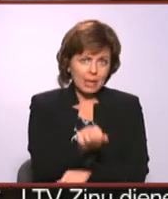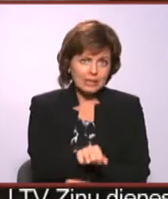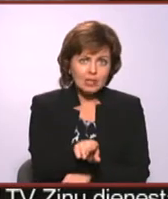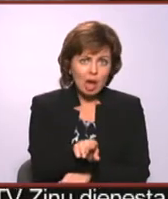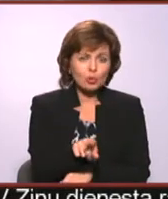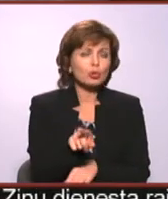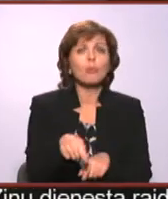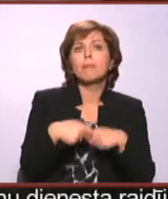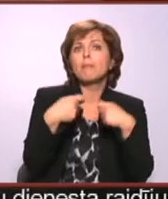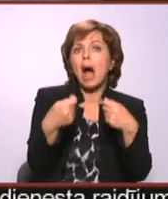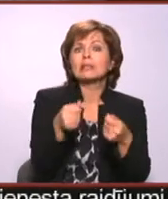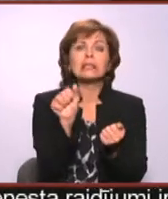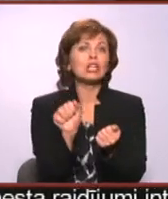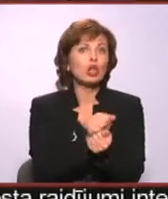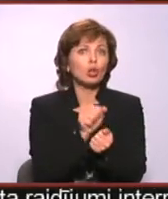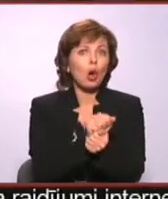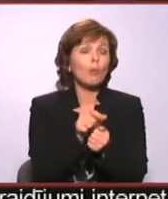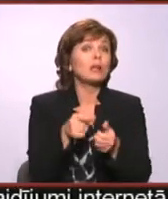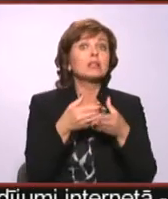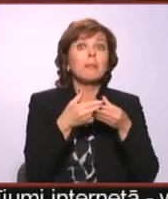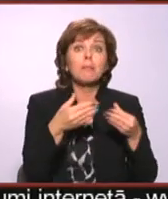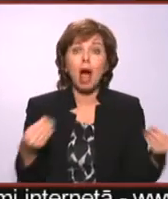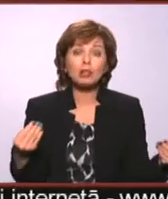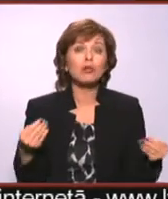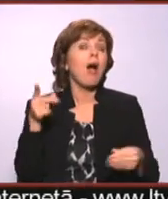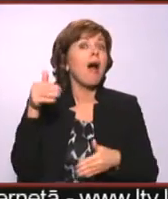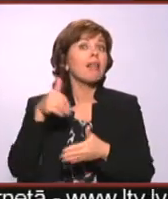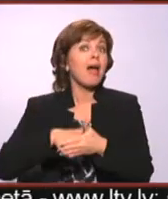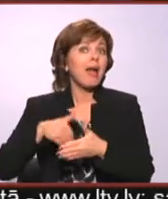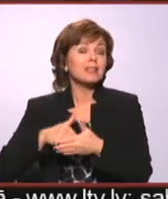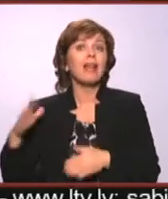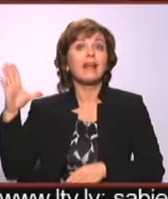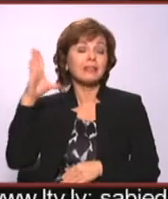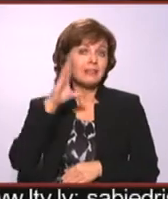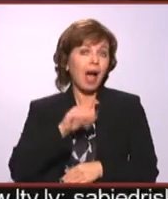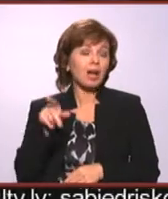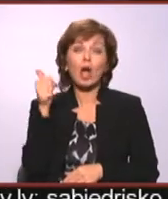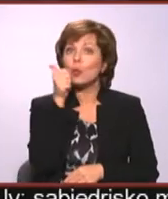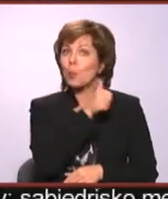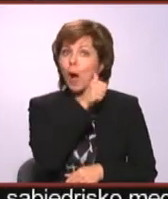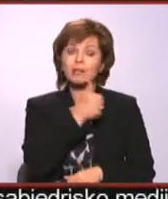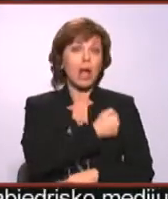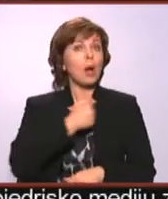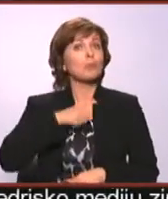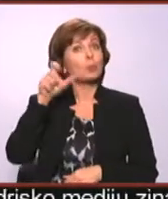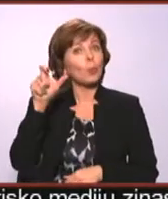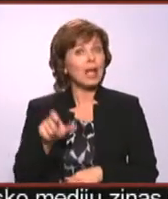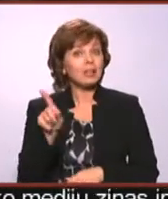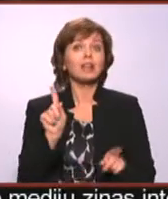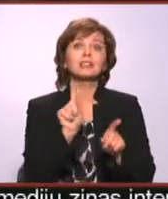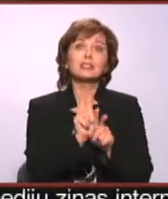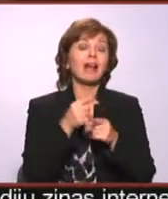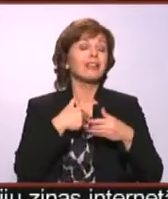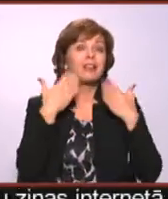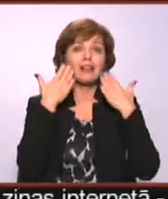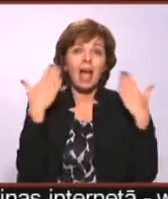kādus dokumentus un pazūd. Vai kādam leģendu naktī izdevās noslēpumaino bruņinieku satikt, nav zināms, bet ik